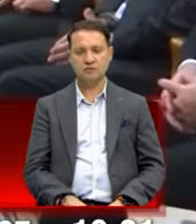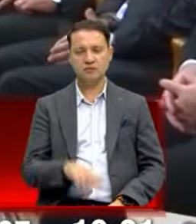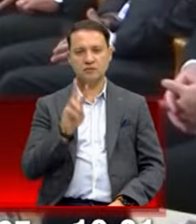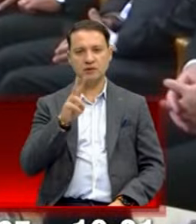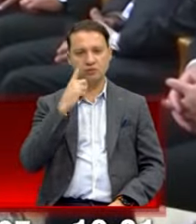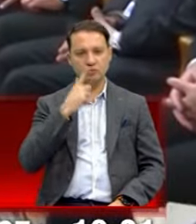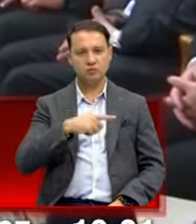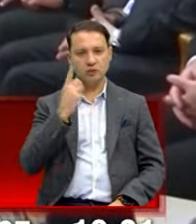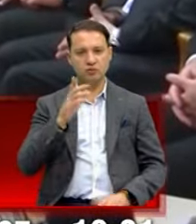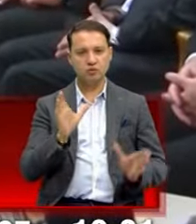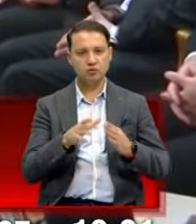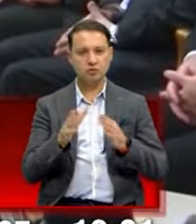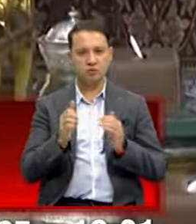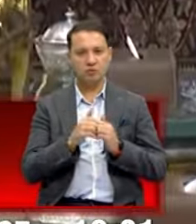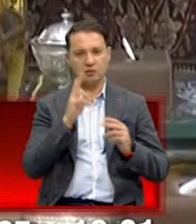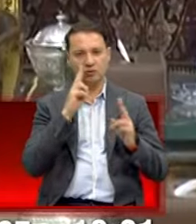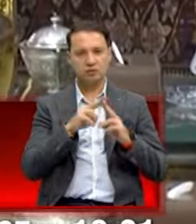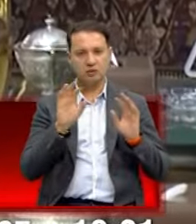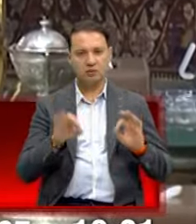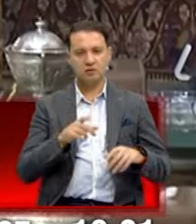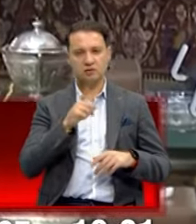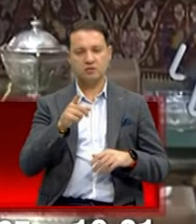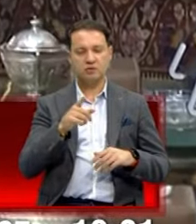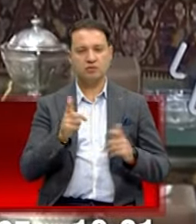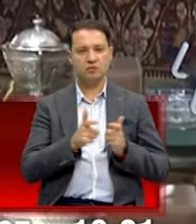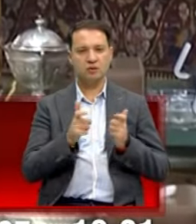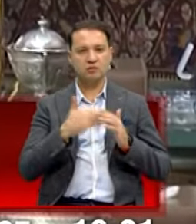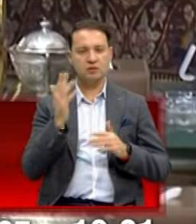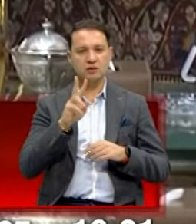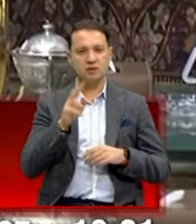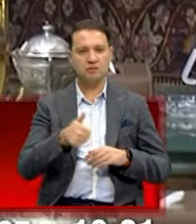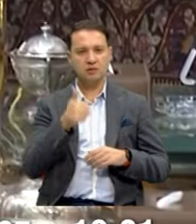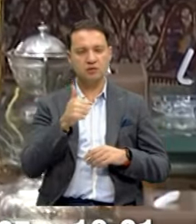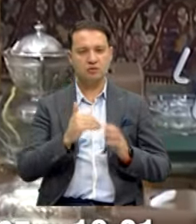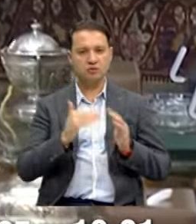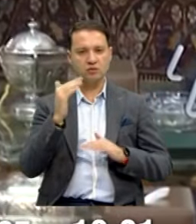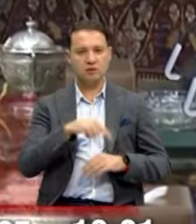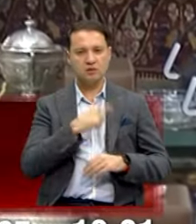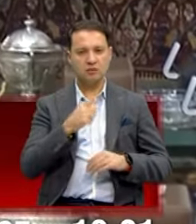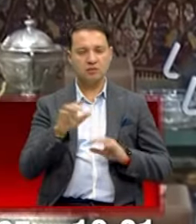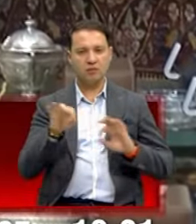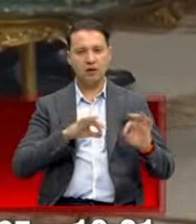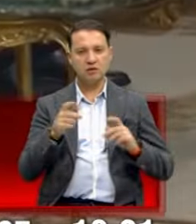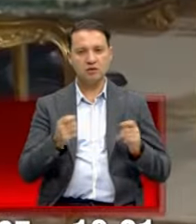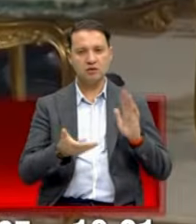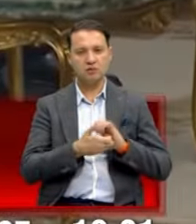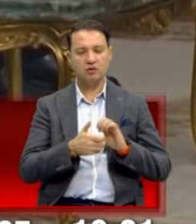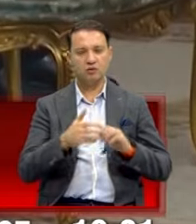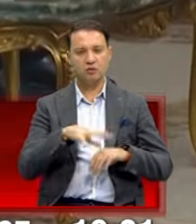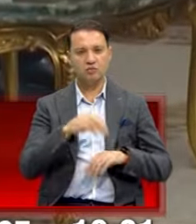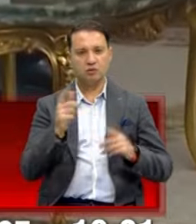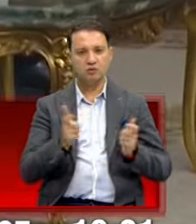İki Cumhurbaşkanı heyetleriyle birlikte görüşmeye geçti ardından. Zirve sonrası iki lider yüksek düzeyli stratejik işbirliği